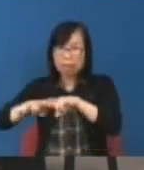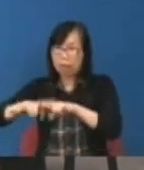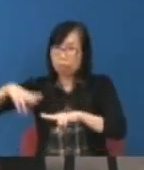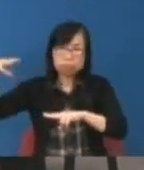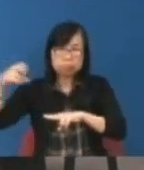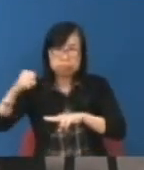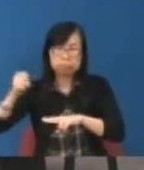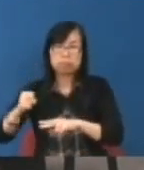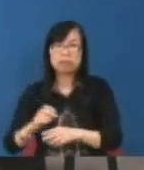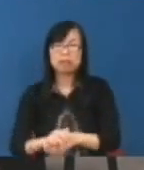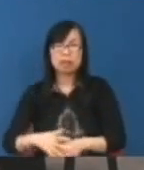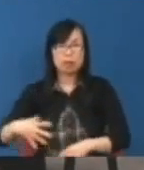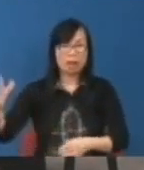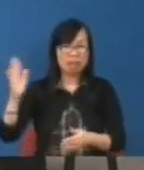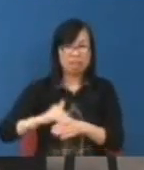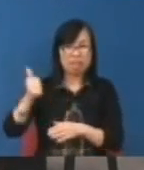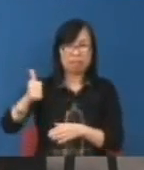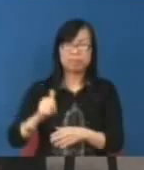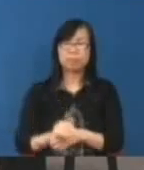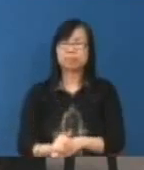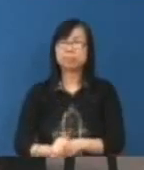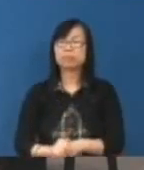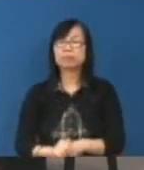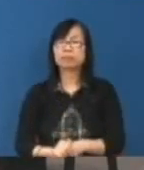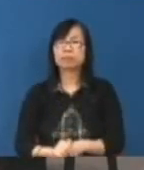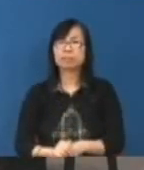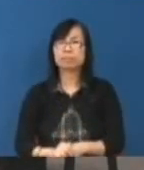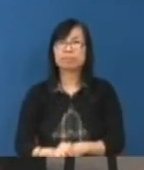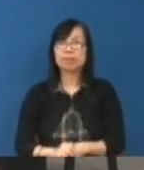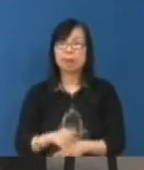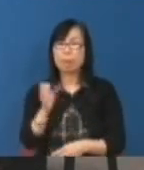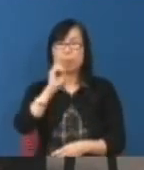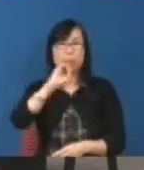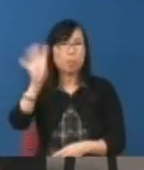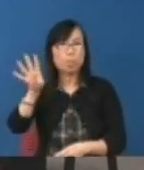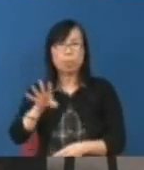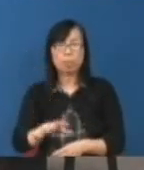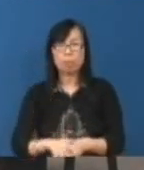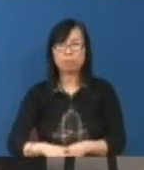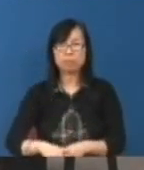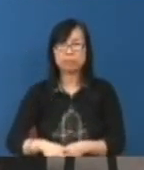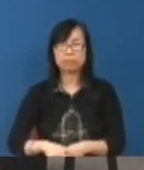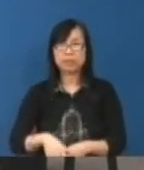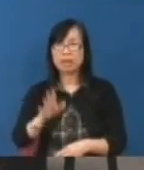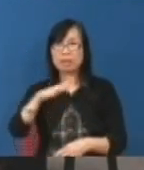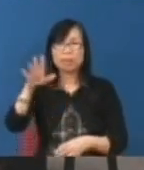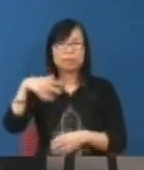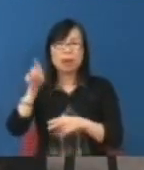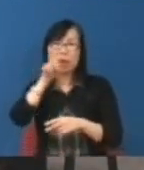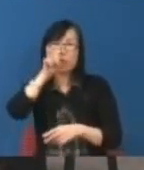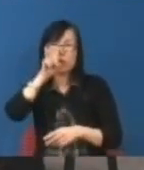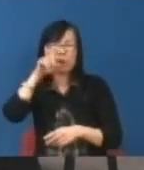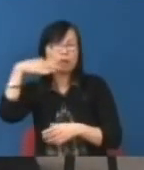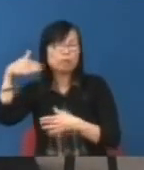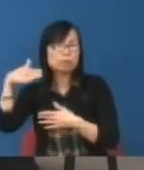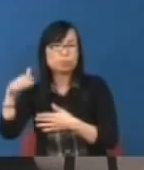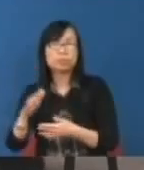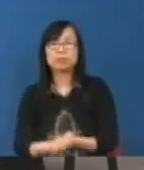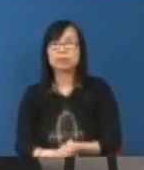哥！你唔好話腳痛唔翻學啊，哥！ 你咁易教壞， 你 係咪壞落去咯？ 你係有所有嘅保皇黨同